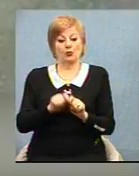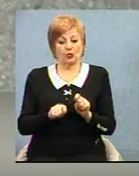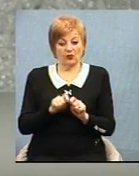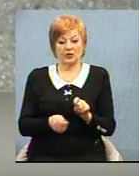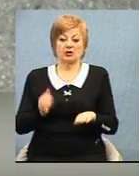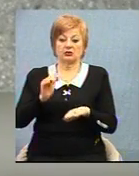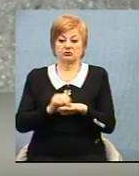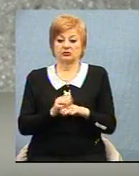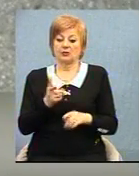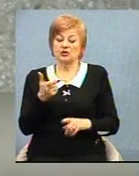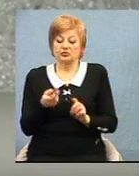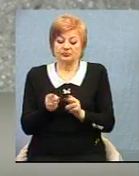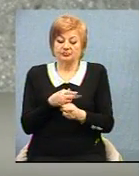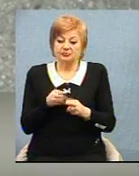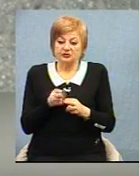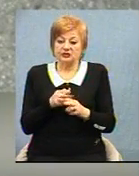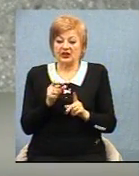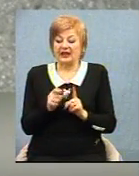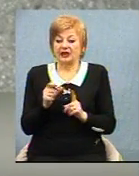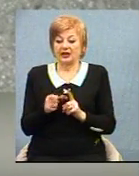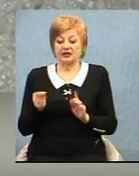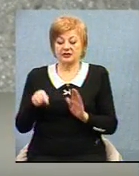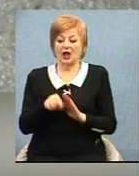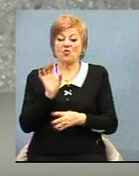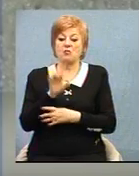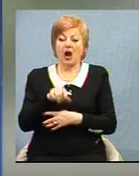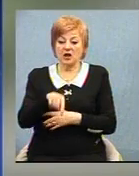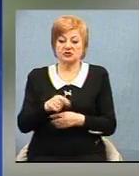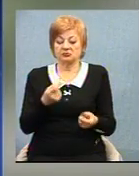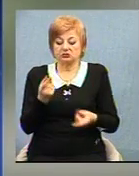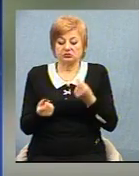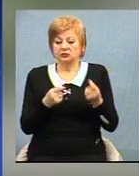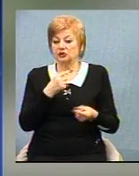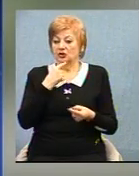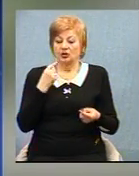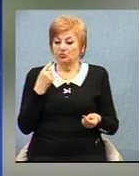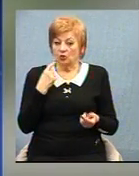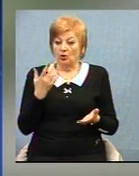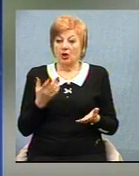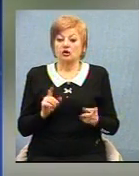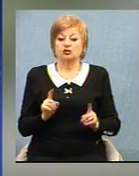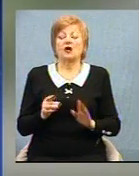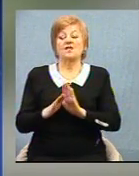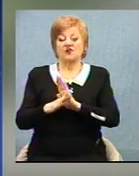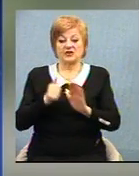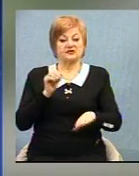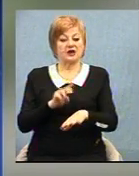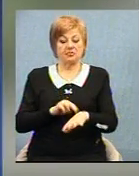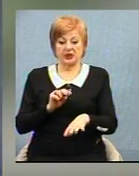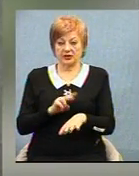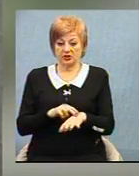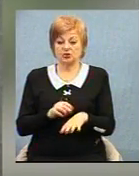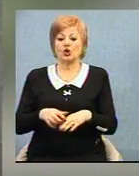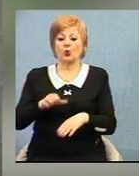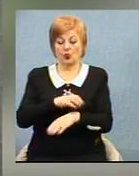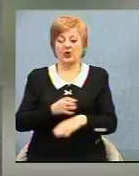виявлено перероблений пістолет та гільзи. У багажнику деталі від різної зброї та два гарпуна. На місці події викликали слідчо-оперативну групу